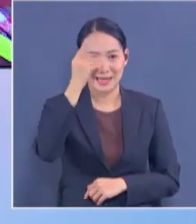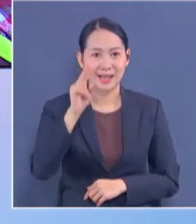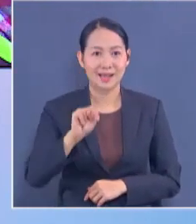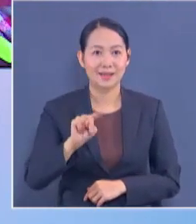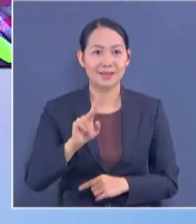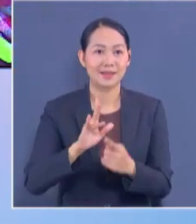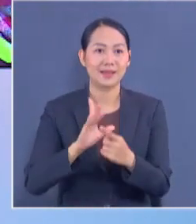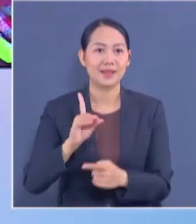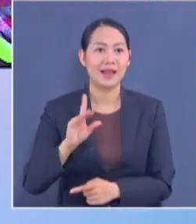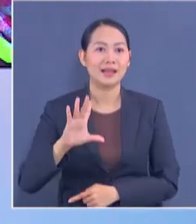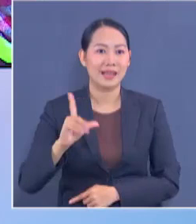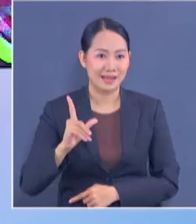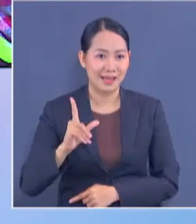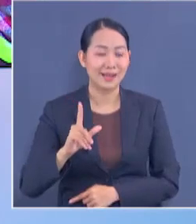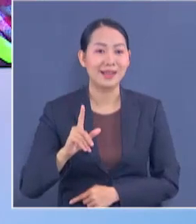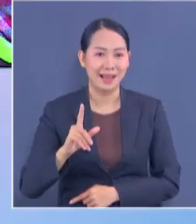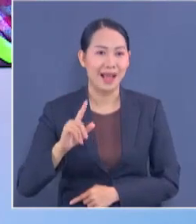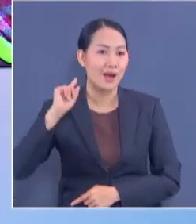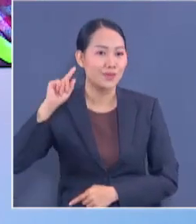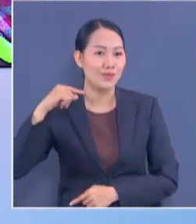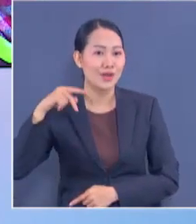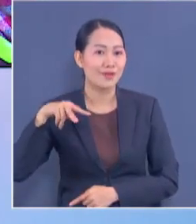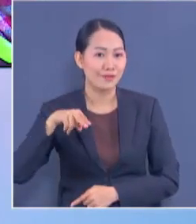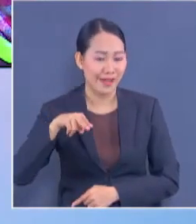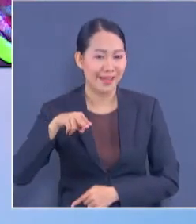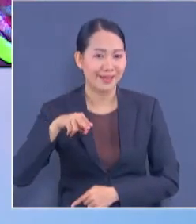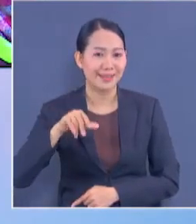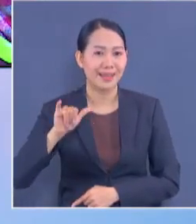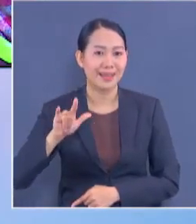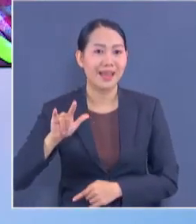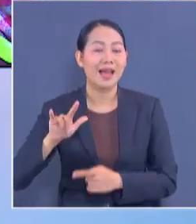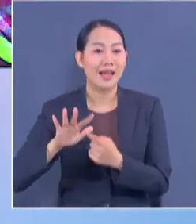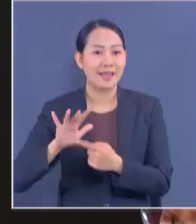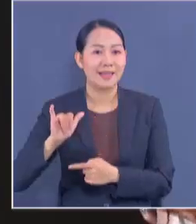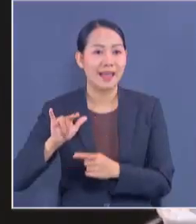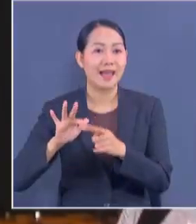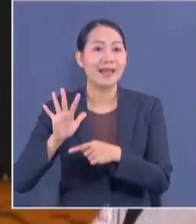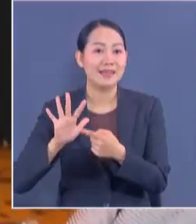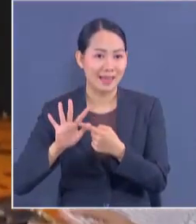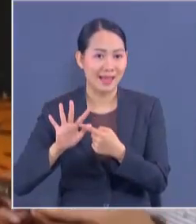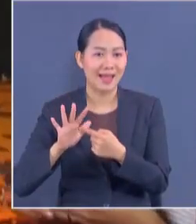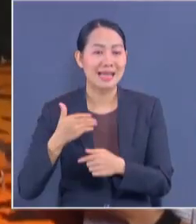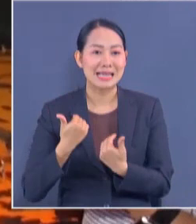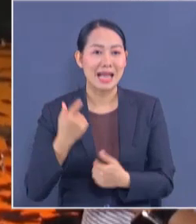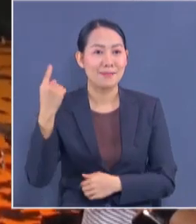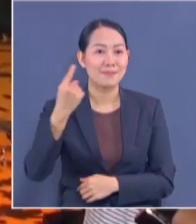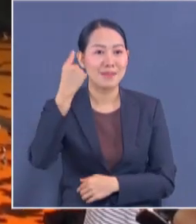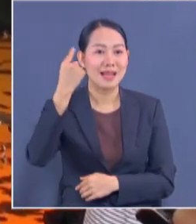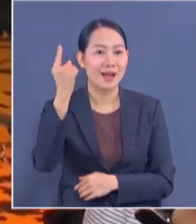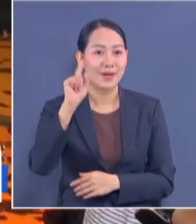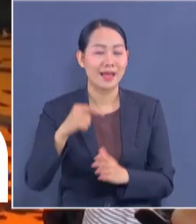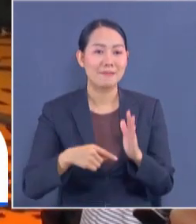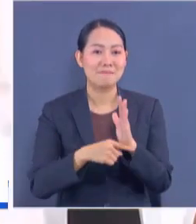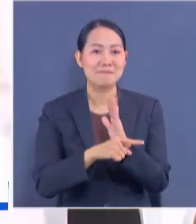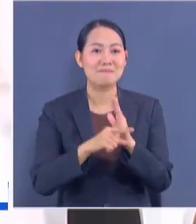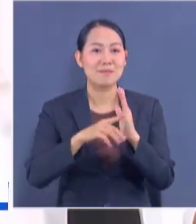าไปเที่ยวนะคะไปสวีทไกลถึงบ้านพักตากอากาศที่พัทยาค่ะหวานฉ่ำกันไม่มีหยุดเลยน